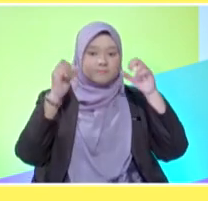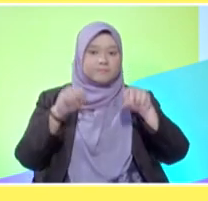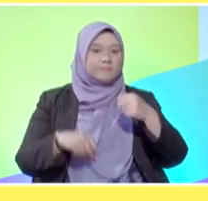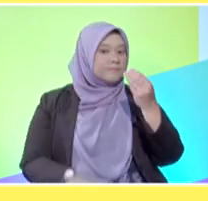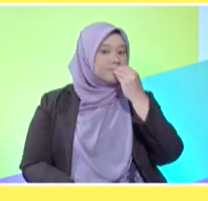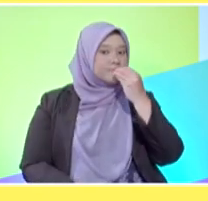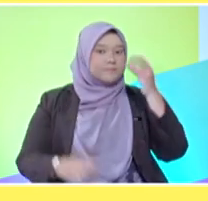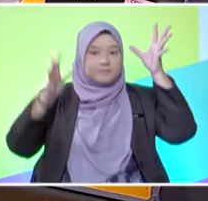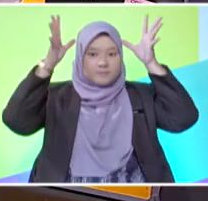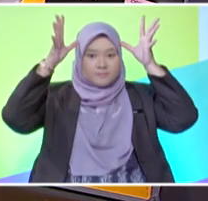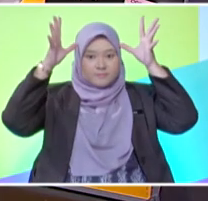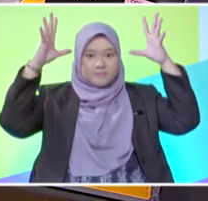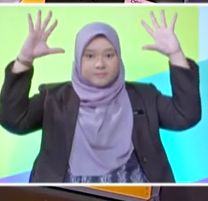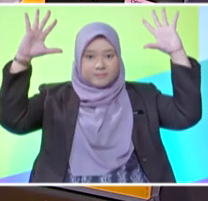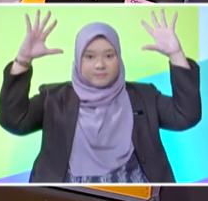hutan